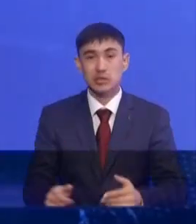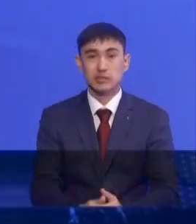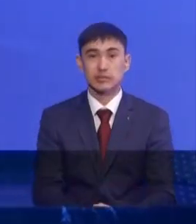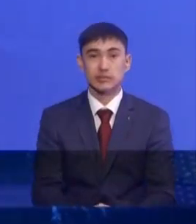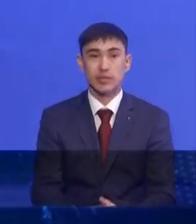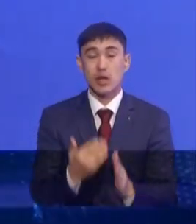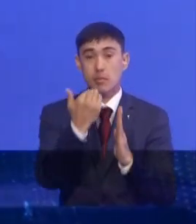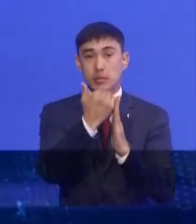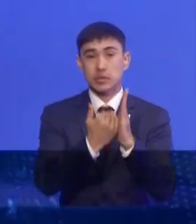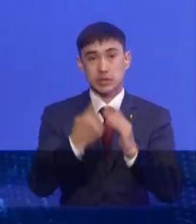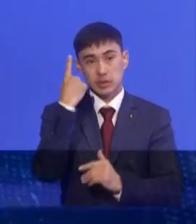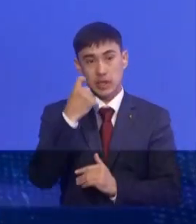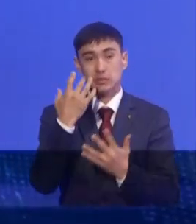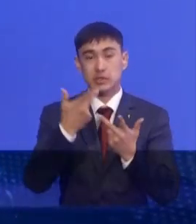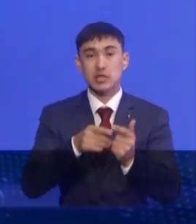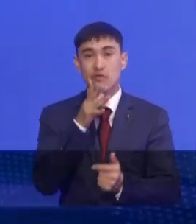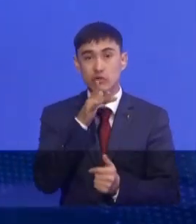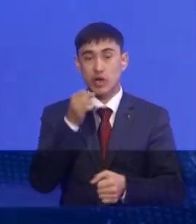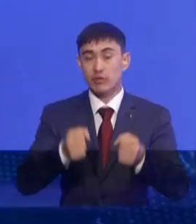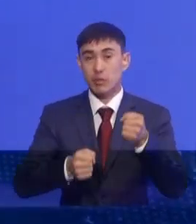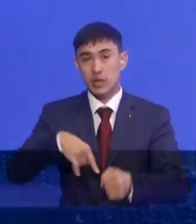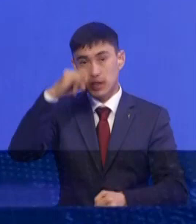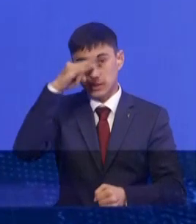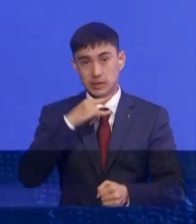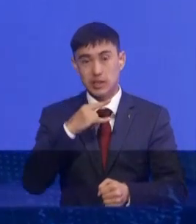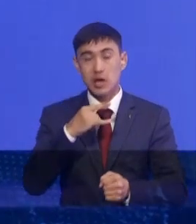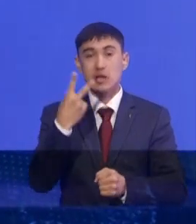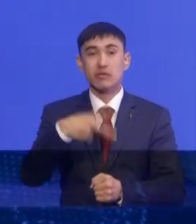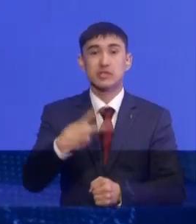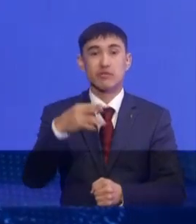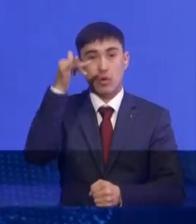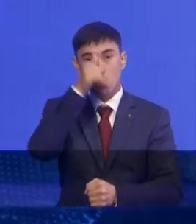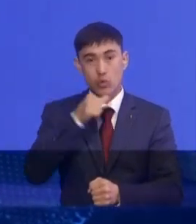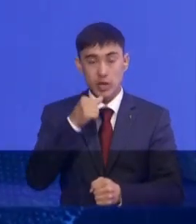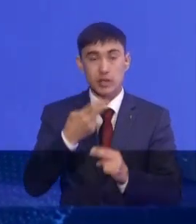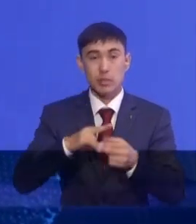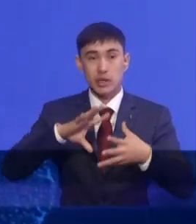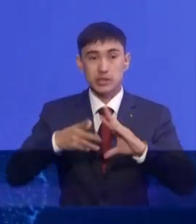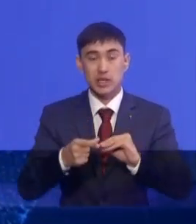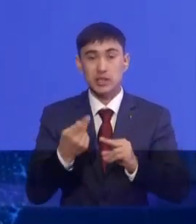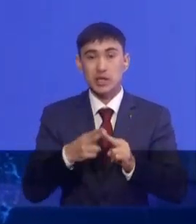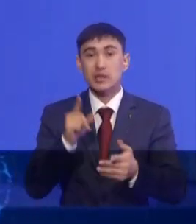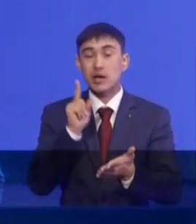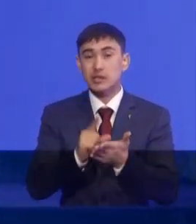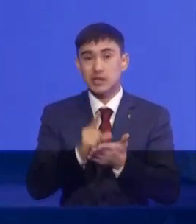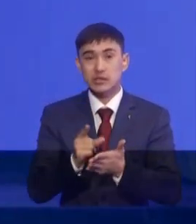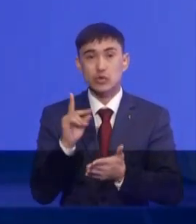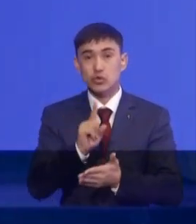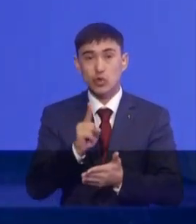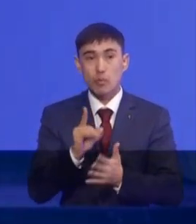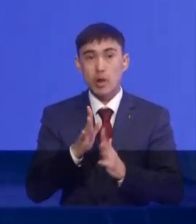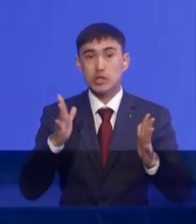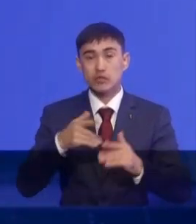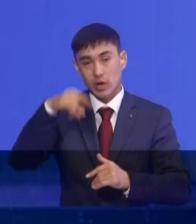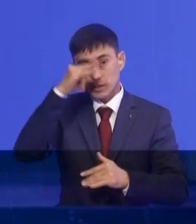По статистическим данным, средний возраст автомобилей Казахстана составляет 22 года. Этот показатель является доказательством того, что